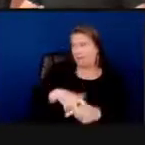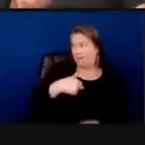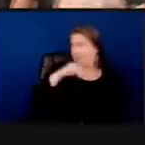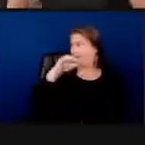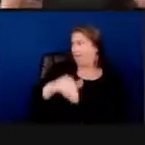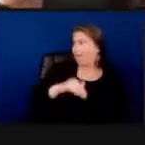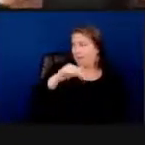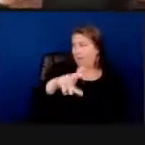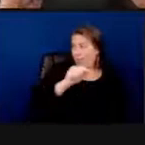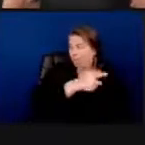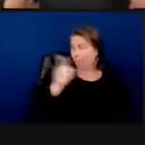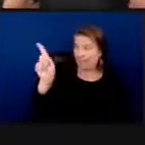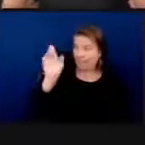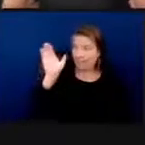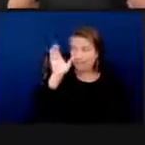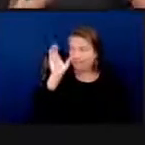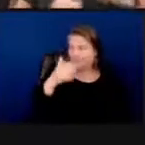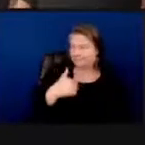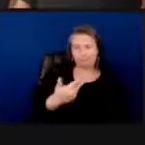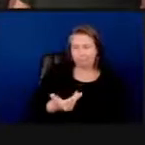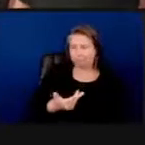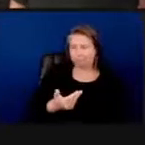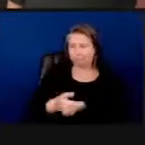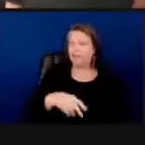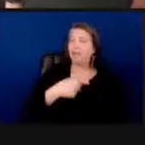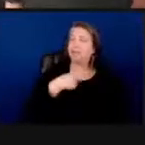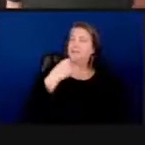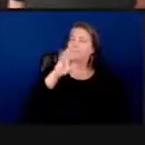Mimi husema jambo hili kila mara.